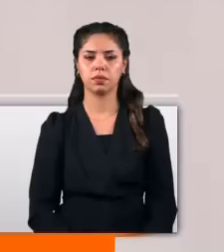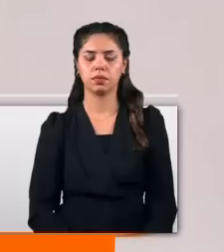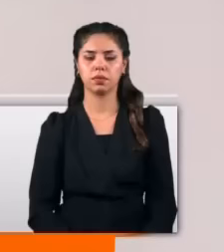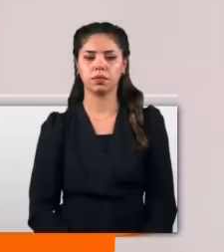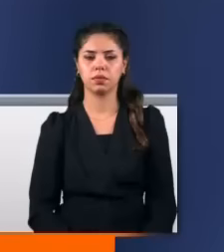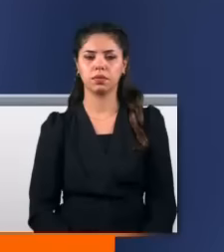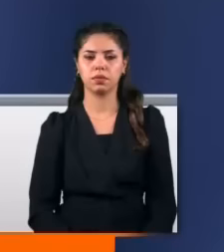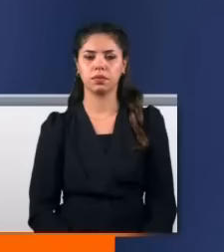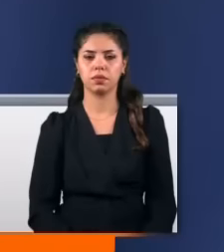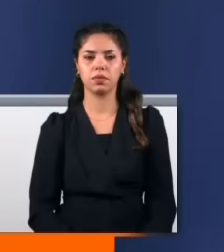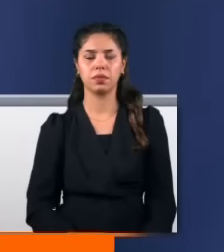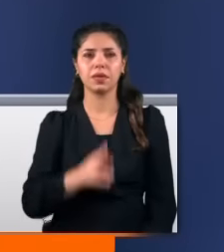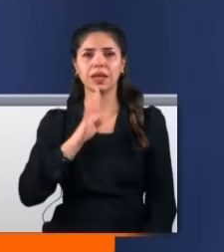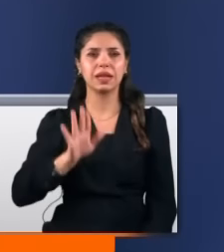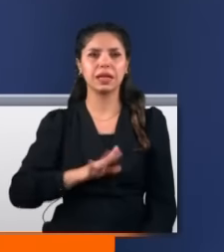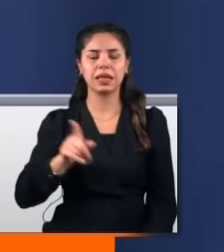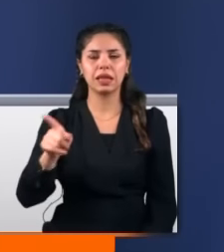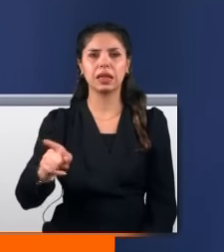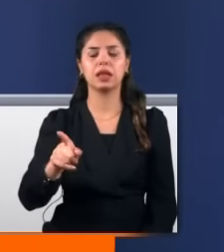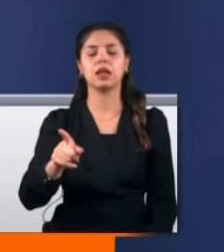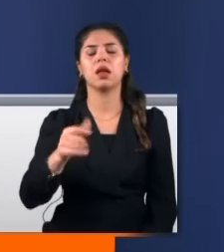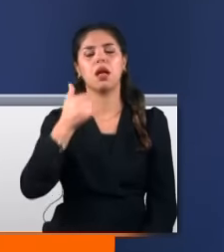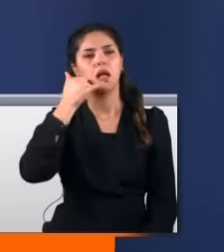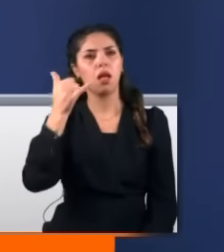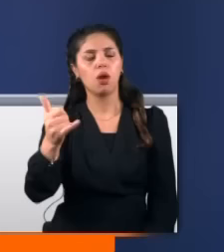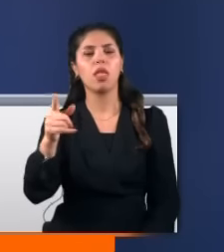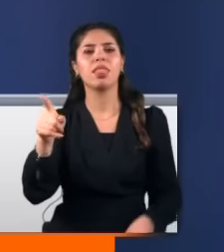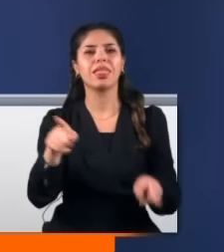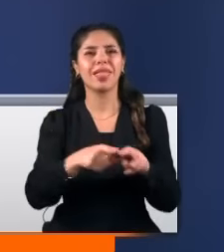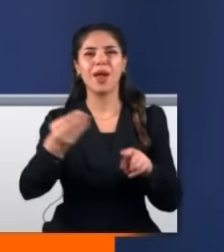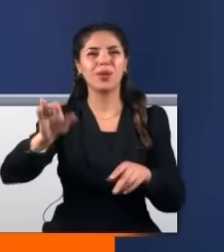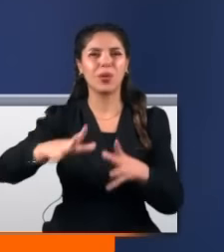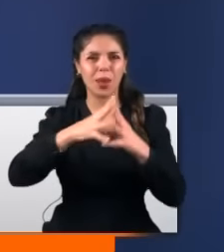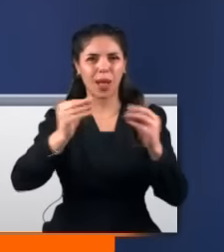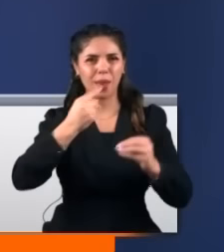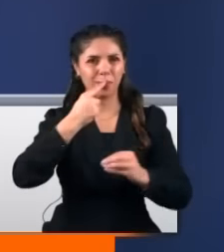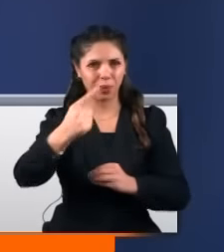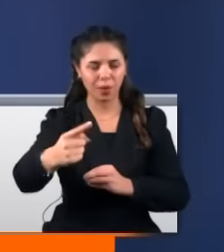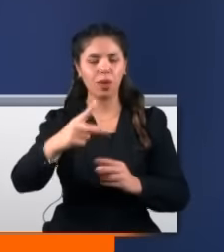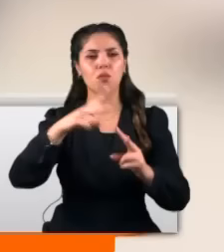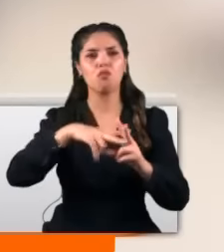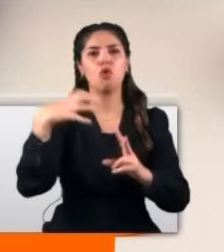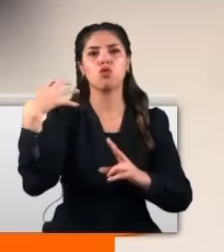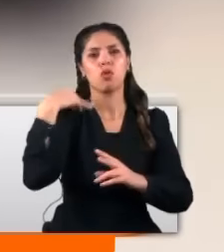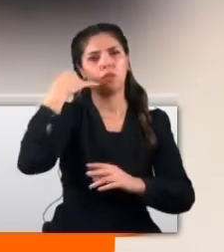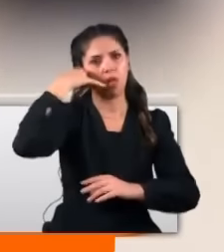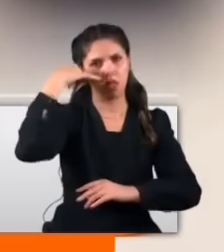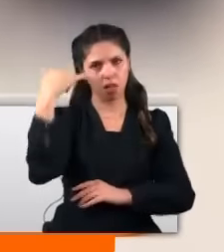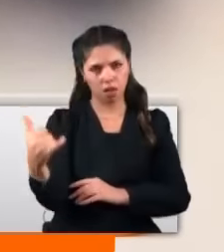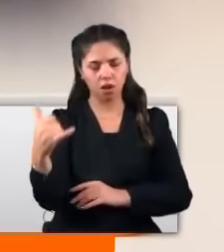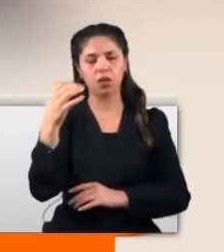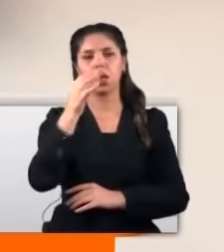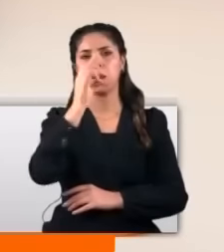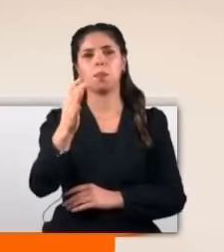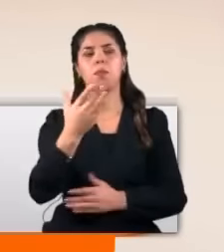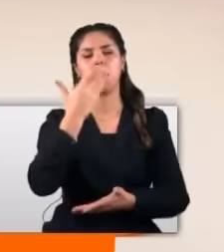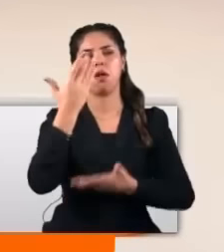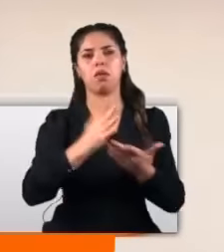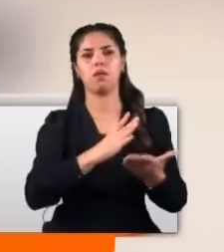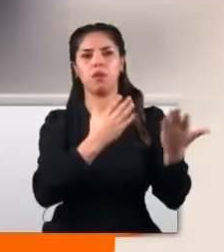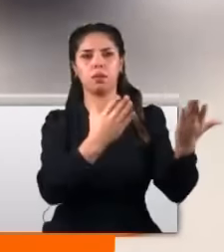Nasıl kaybolmuş? Kızının narin kayıp telefonuyla karakol komutanını aradığı ihbarda bulundu. Aleyküm